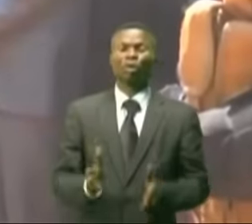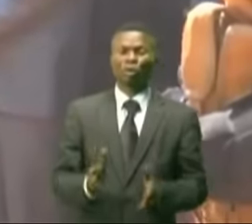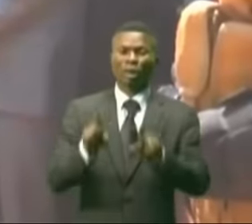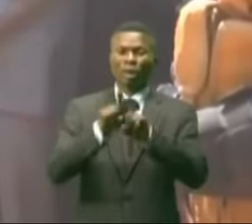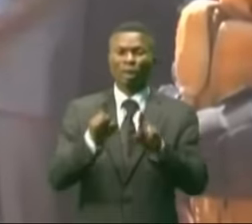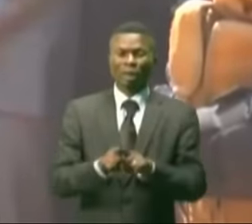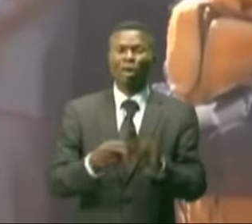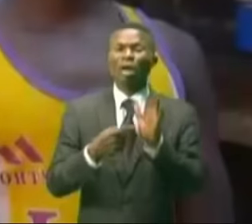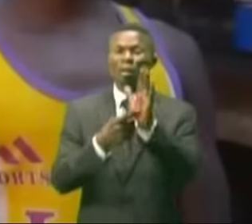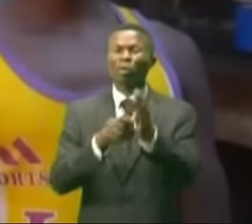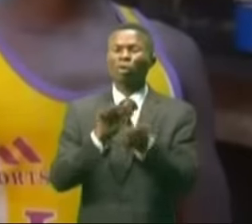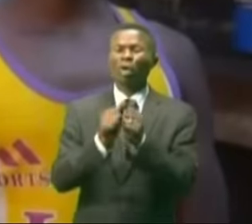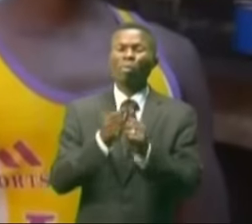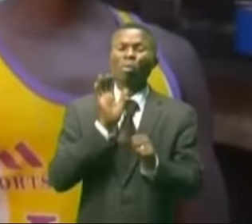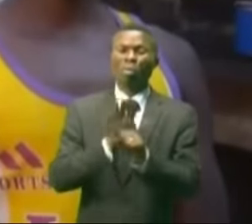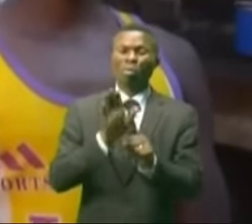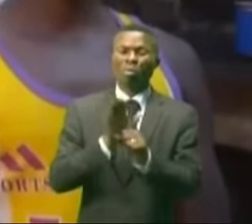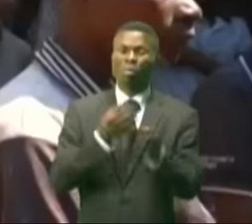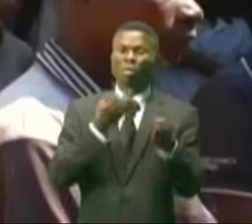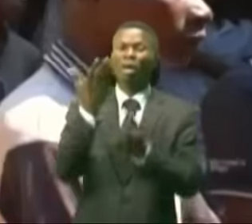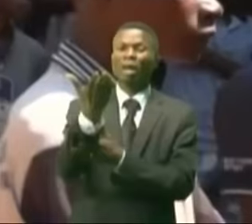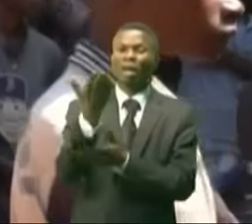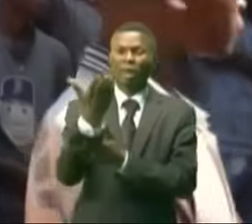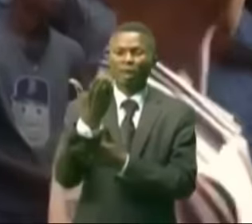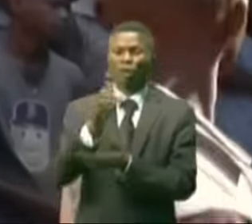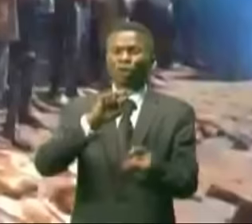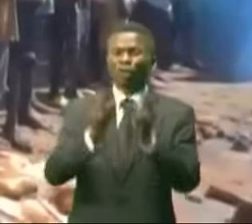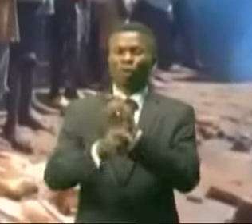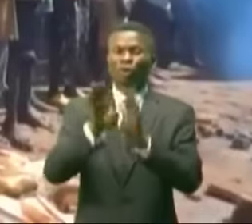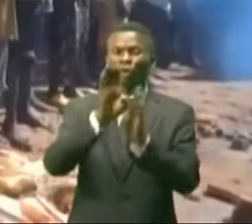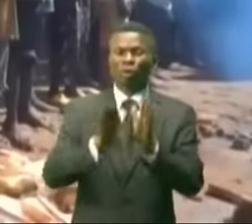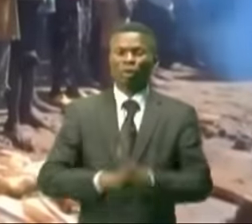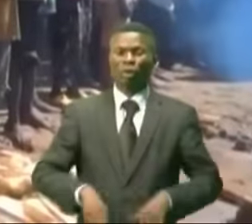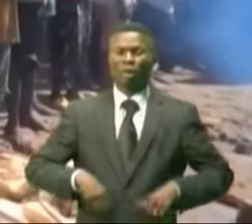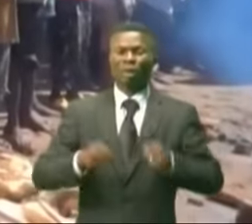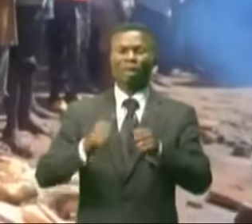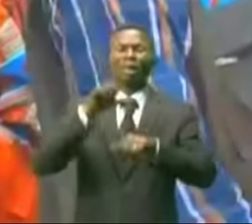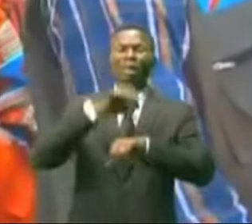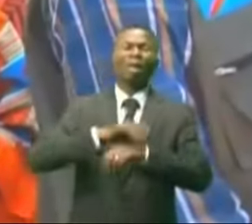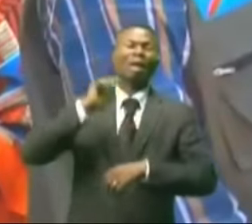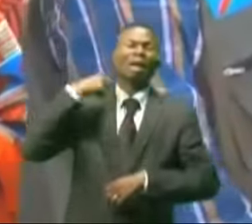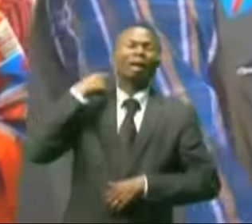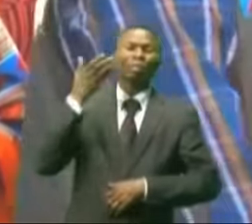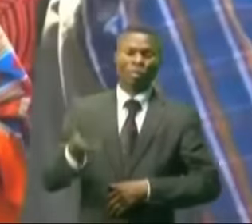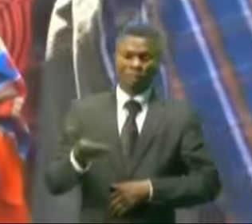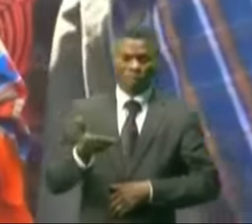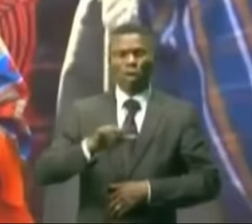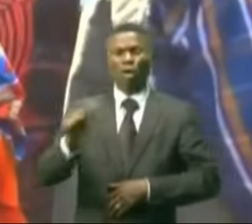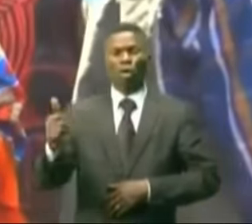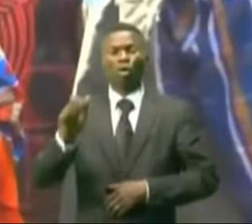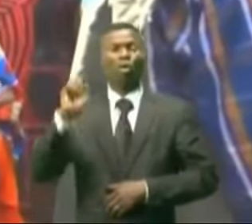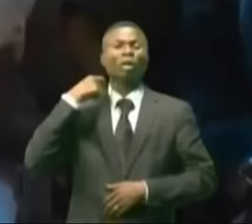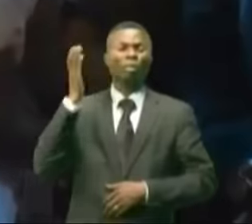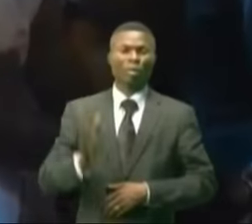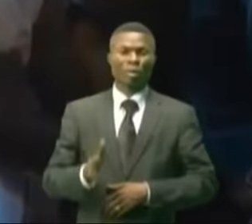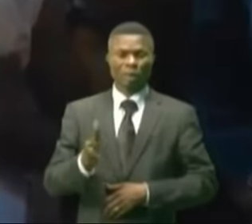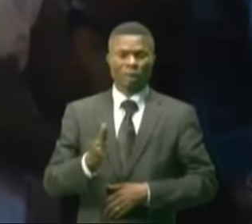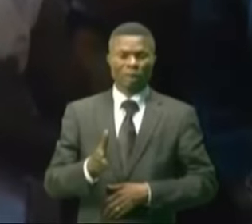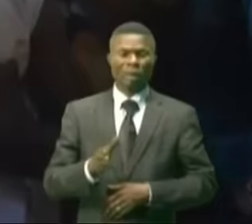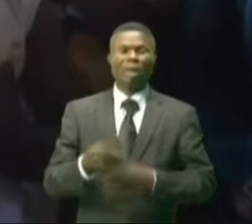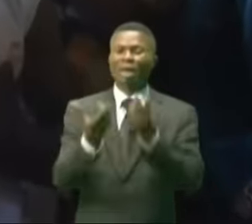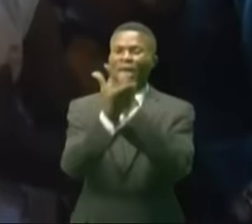également présenté leurs doléances. Ils sollicitent l'amélioration des conditions de détention. Certains d'entre eux ont été